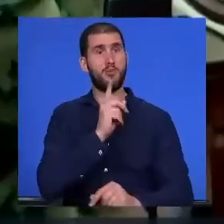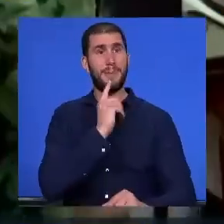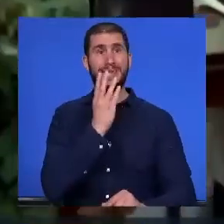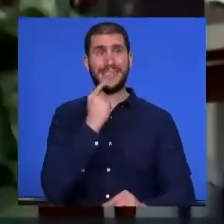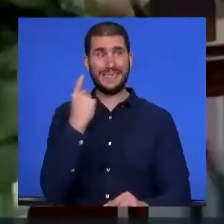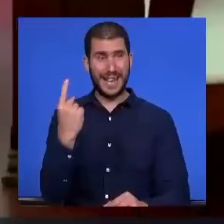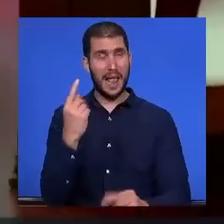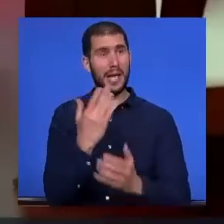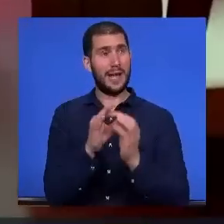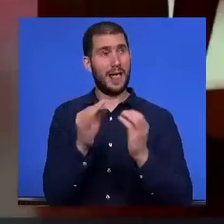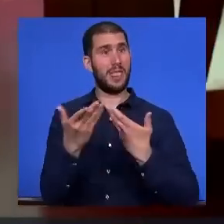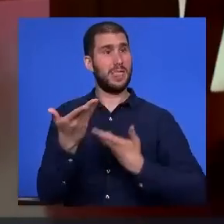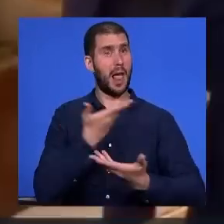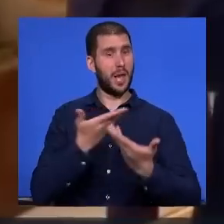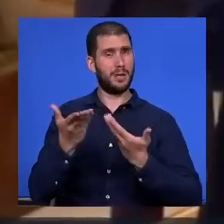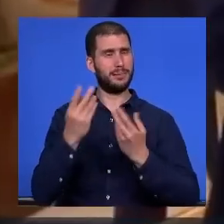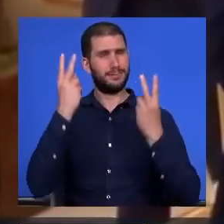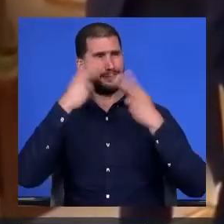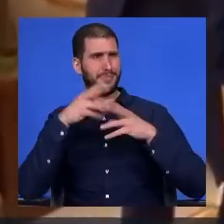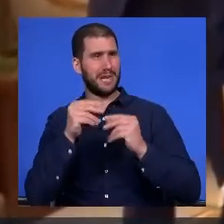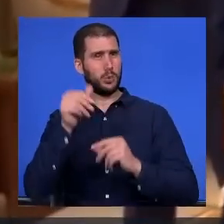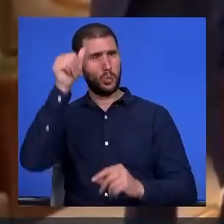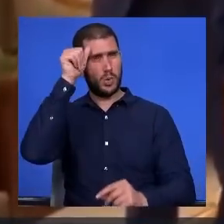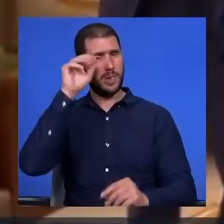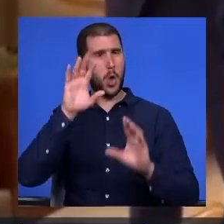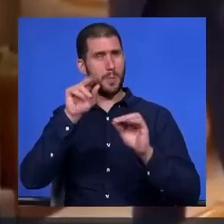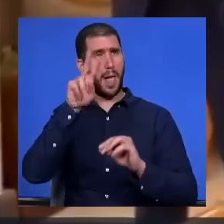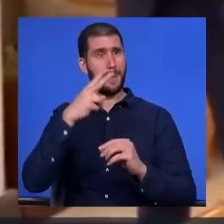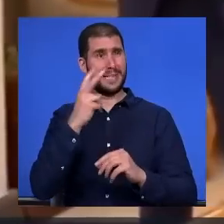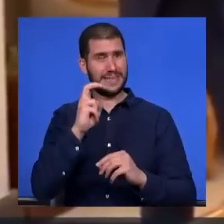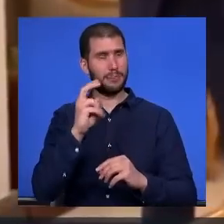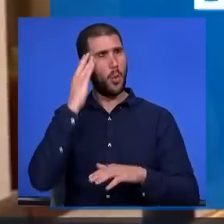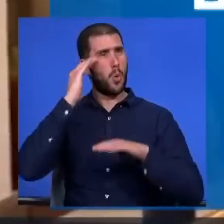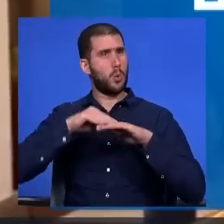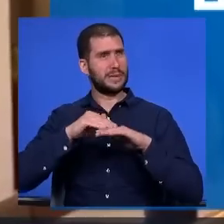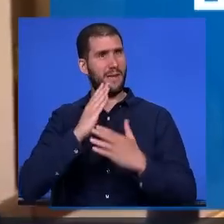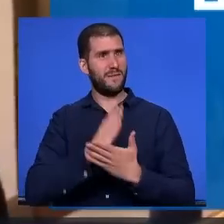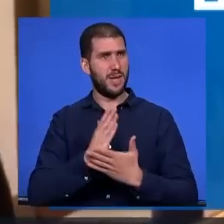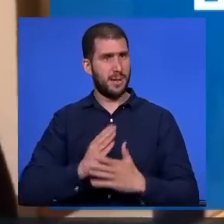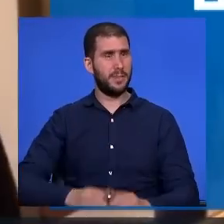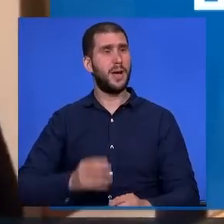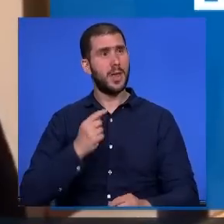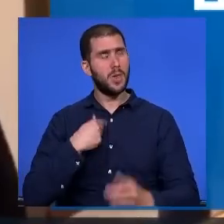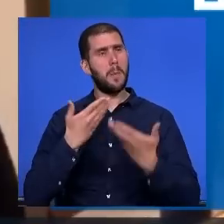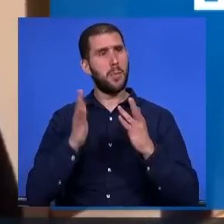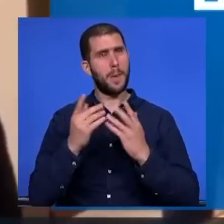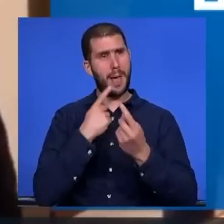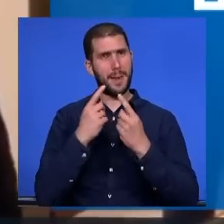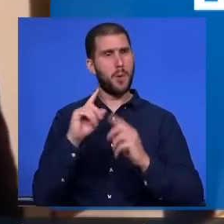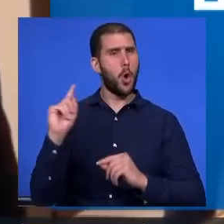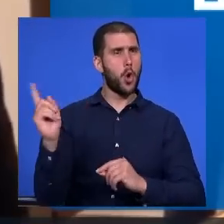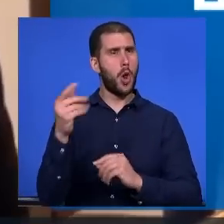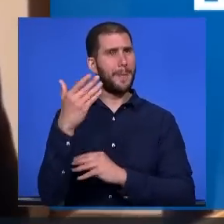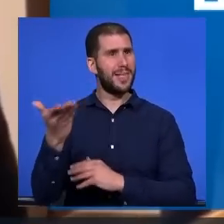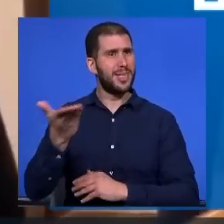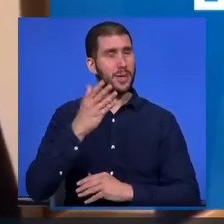ישראל, שהחלה בתהליך נורמליזציה עם סודן באוקטובר 2020, הוזכר בהקשר הזה. אנחנו מבטיחים על כפר מעל כל הדול,